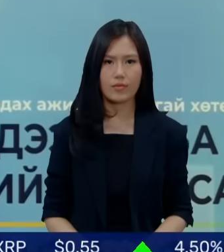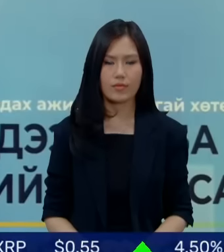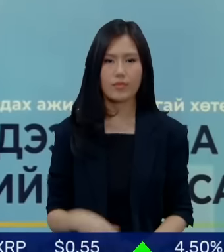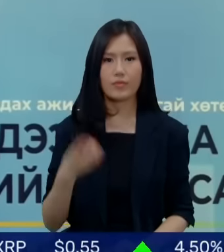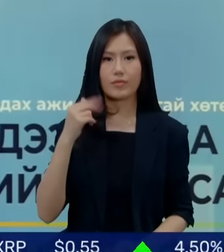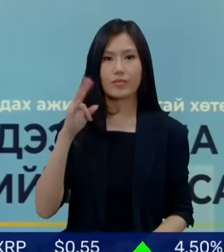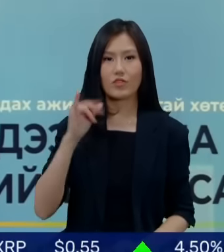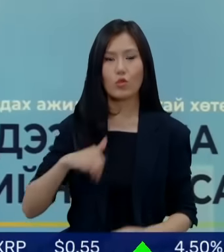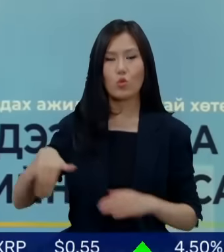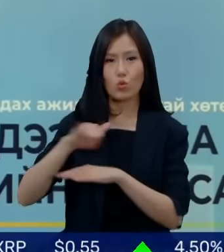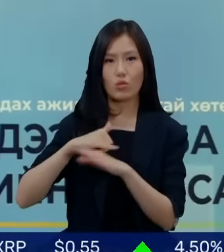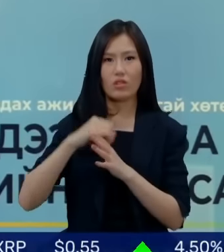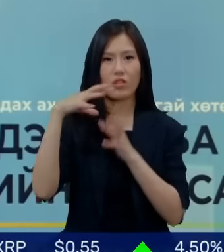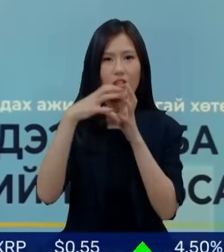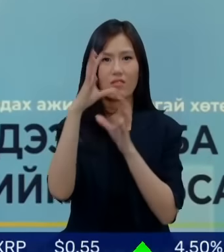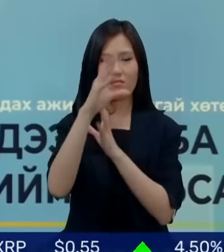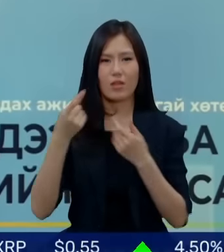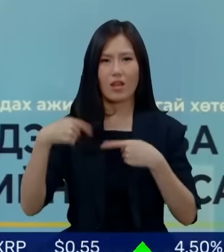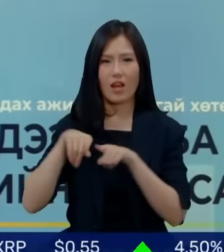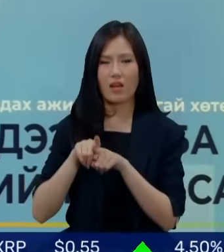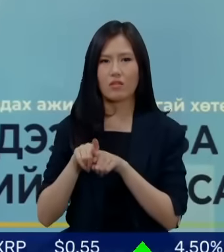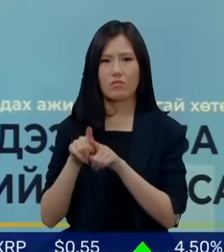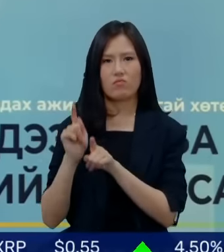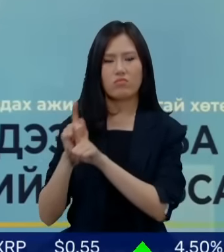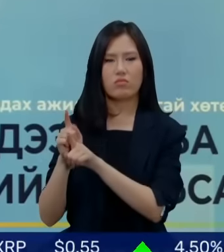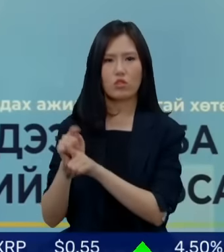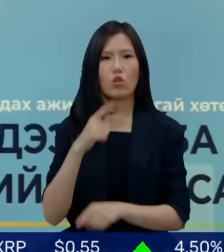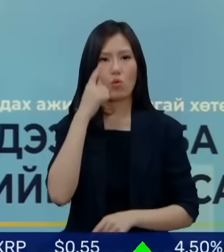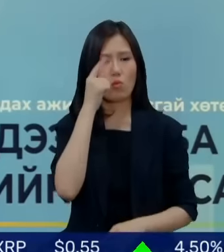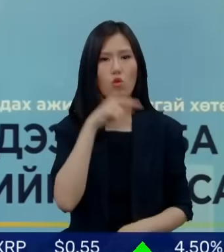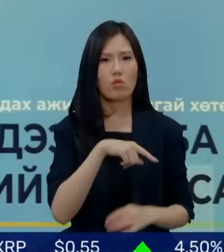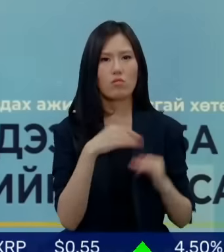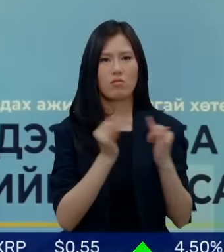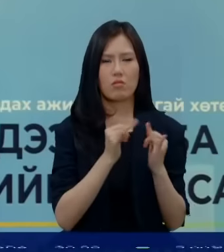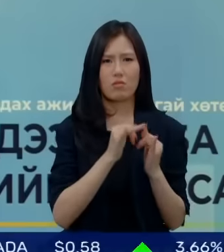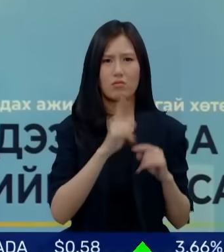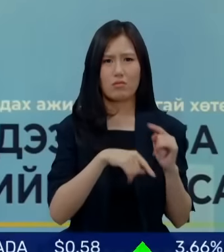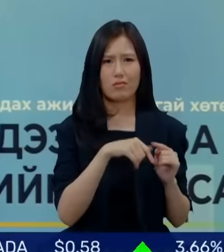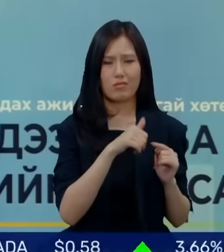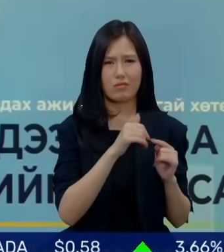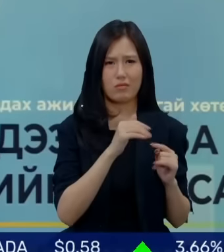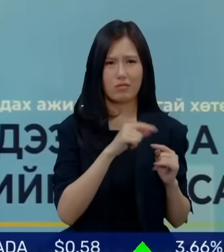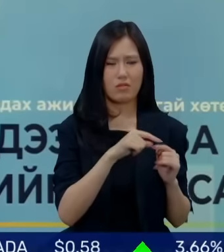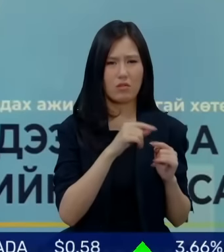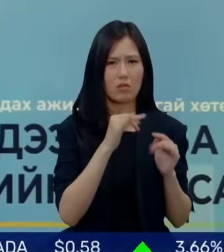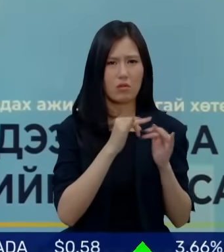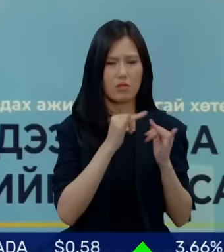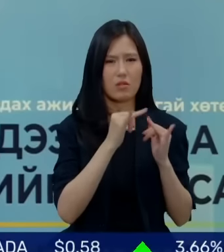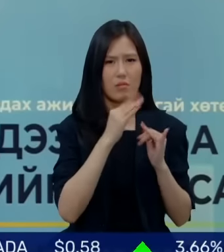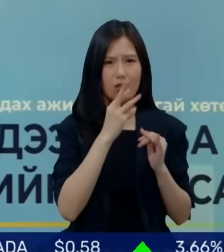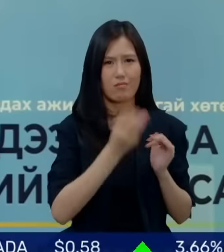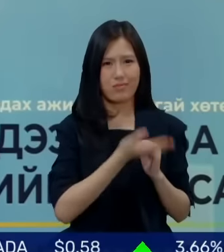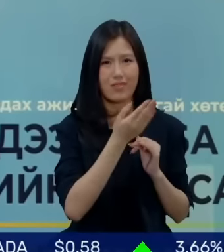Дайн улс дэлхийн чиг хандлагыг дагаж байгаа. Монголд олон нийтийн сүлжээ илүү далаацтай учраас иргэдэн тэндээс гол мэдээлэл